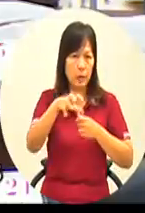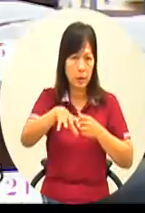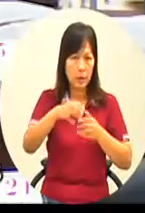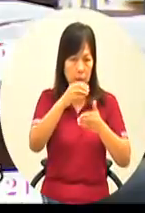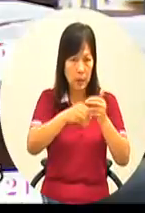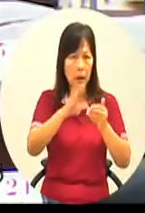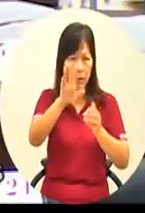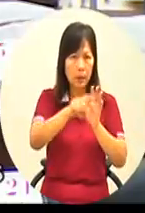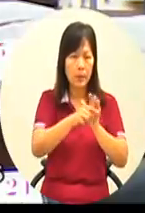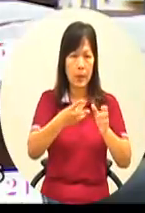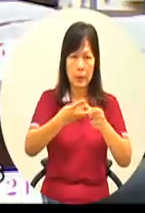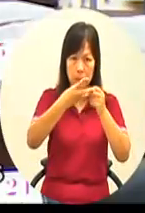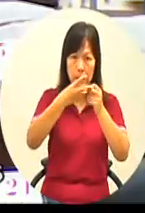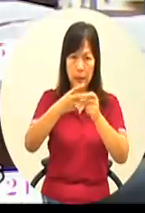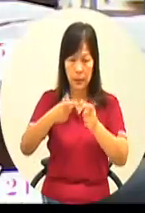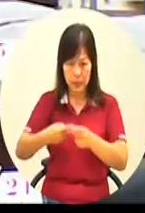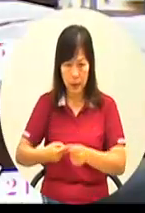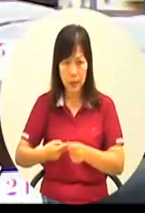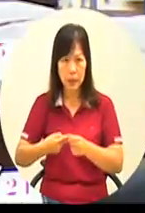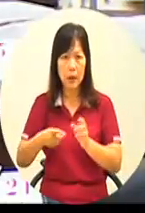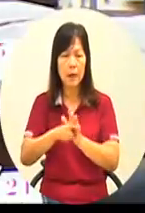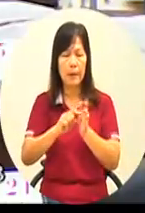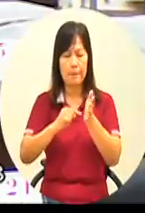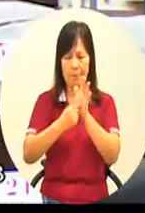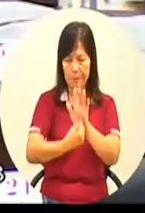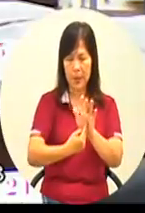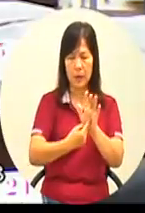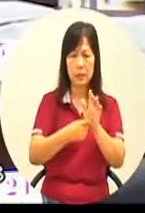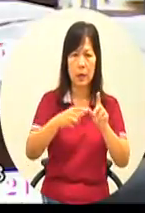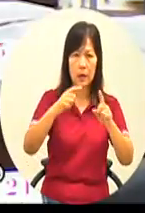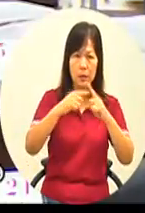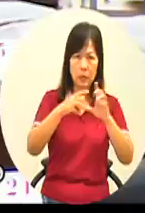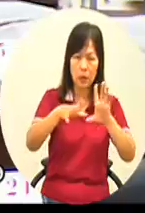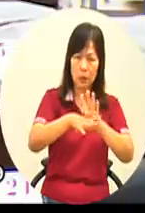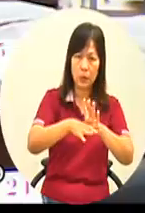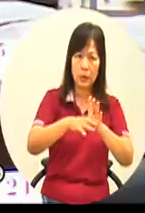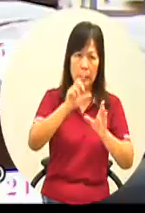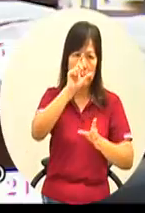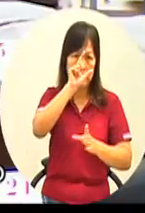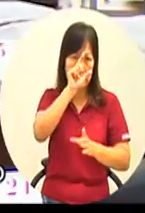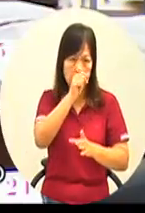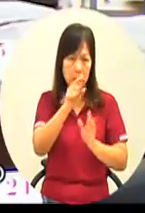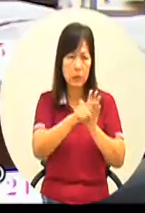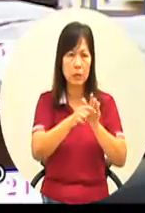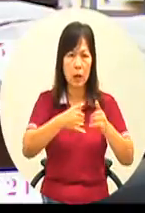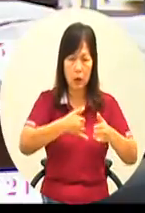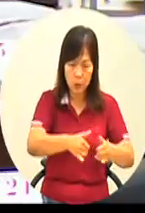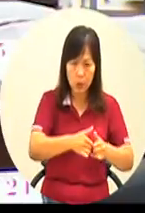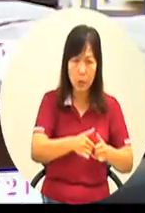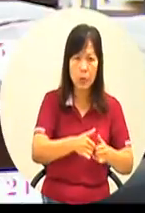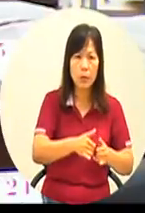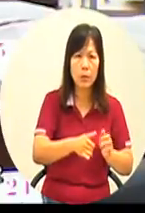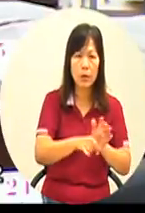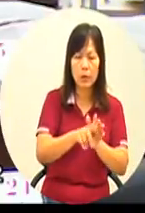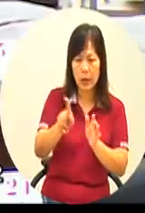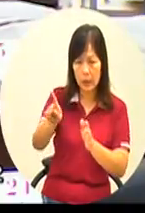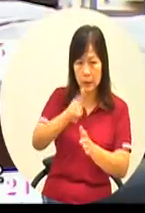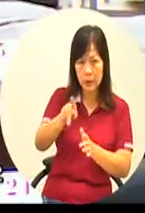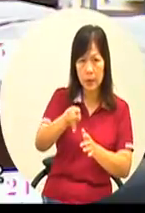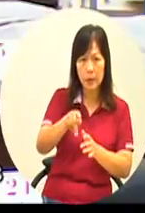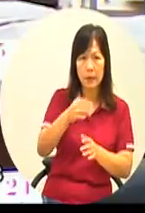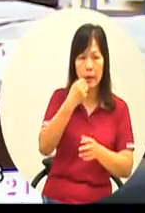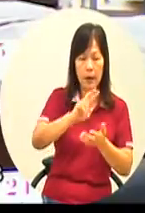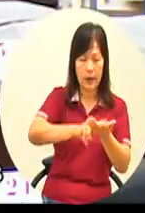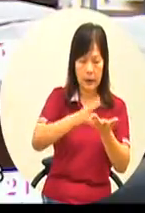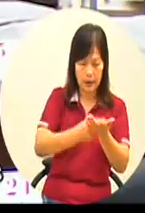条第一项，可彰显人文特色者，它的道路名可以去更